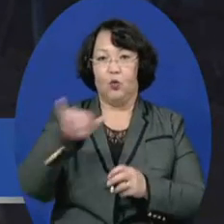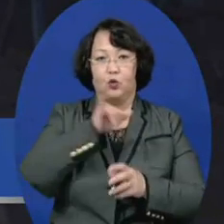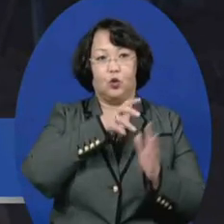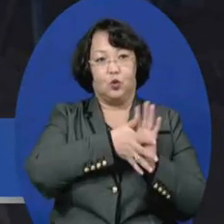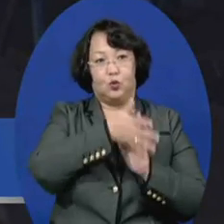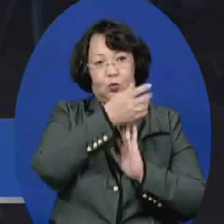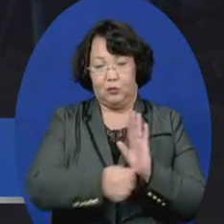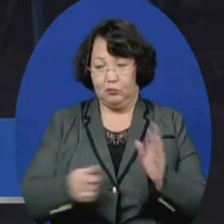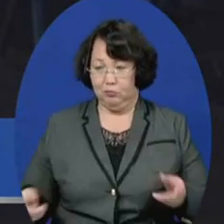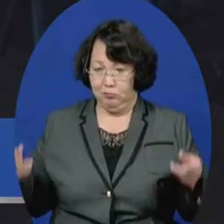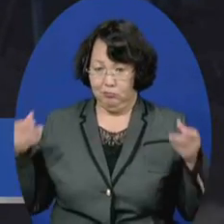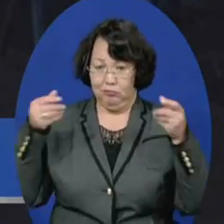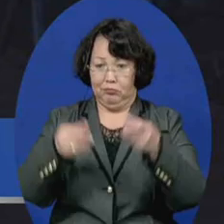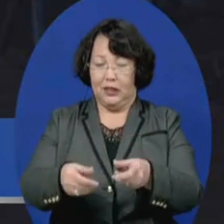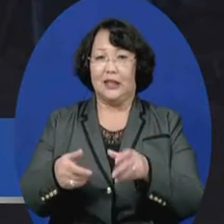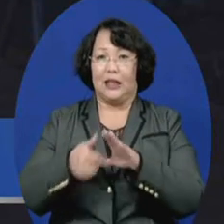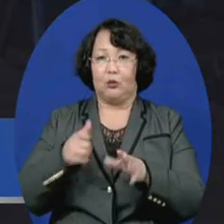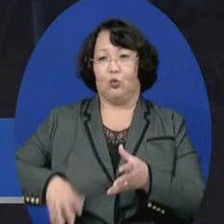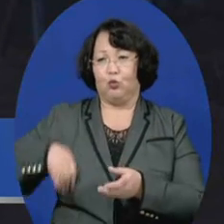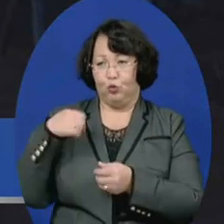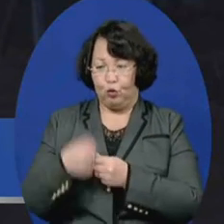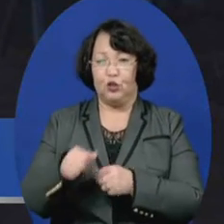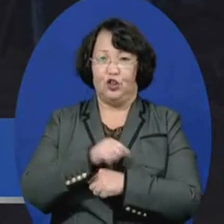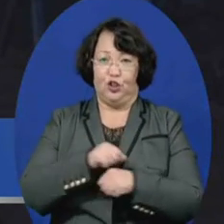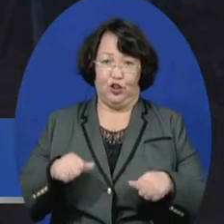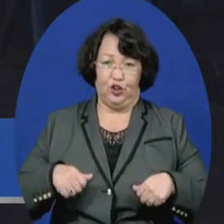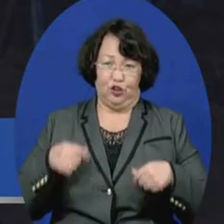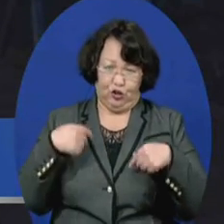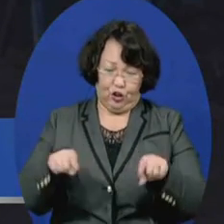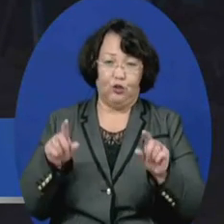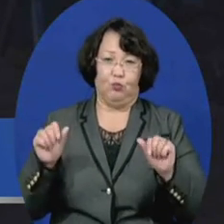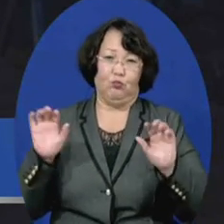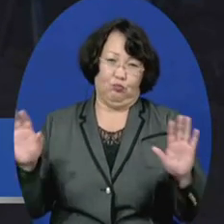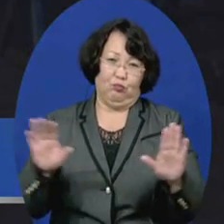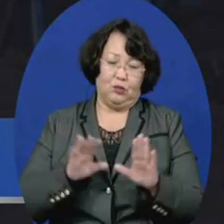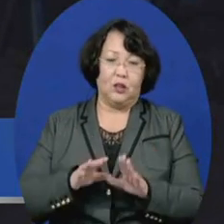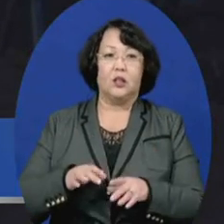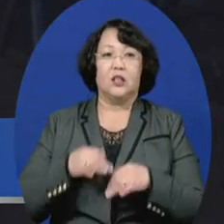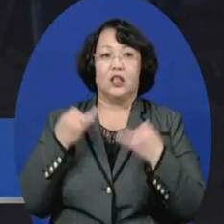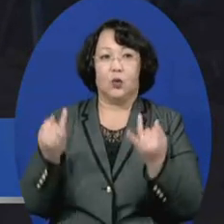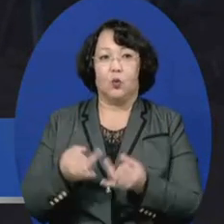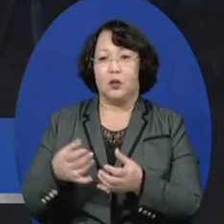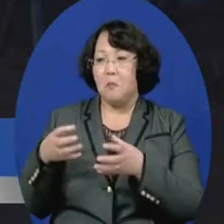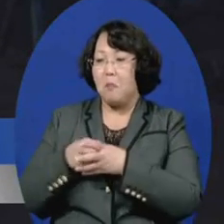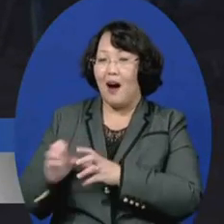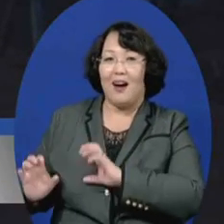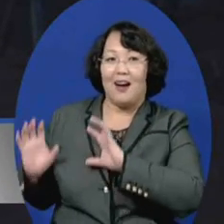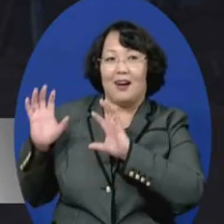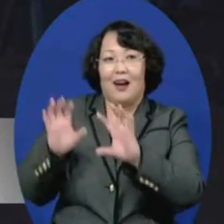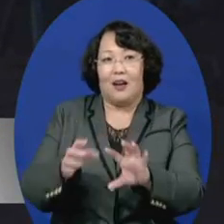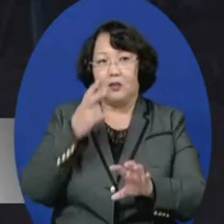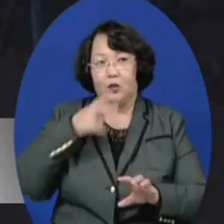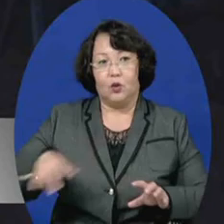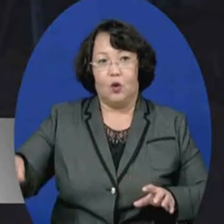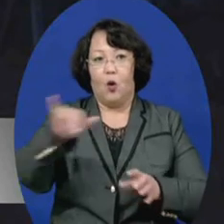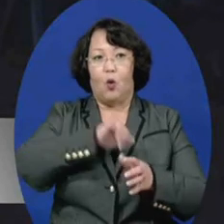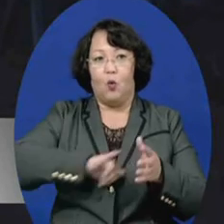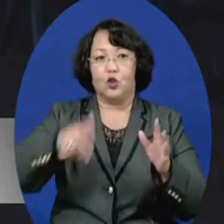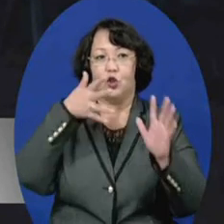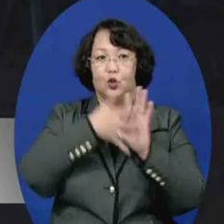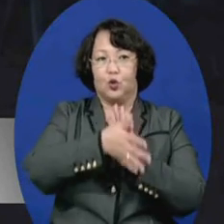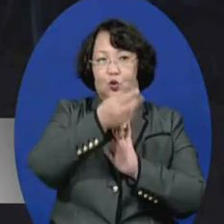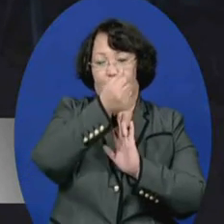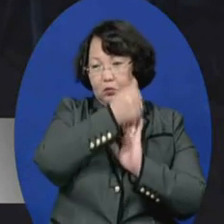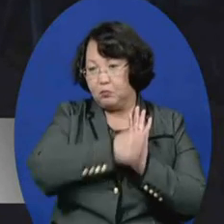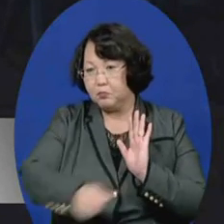татвар төлөгчдийн мөнгө байгаа. Тийм учраас энэ их хурлын баг ягаад ийм том одоо бүрэлдэхүүнтэй ирж байна гэхээр энэ улсын төсвийн хууль одоо яаж хэрэгжиж байгаа